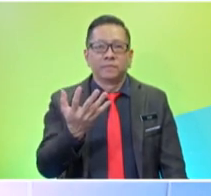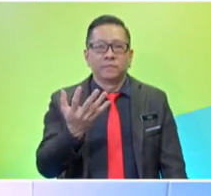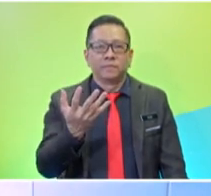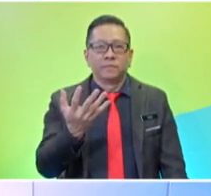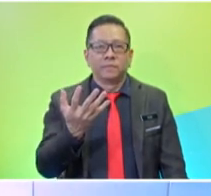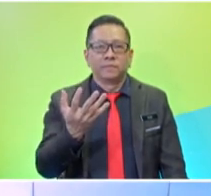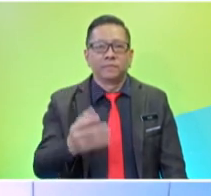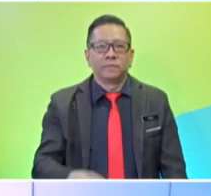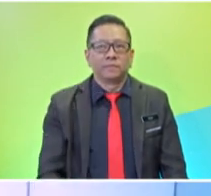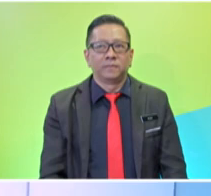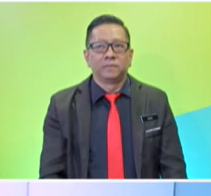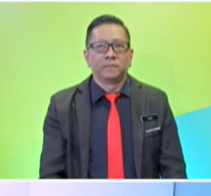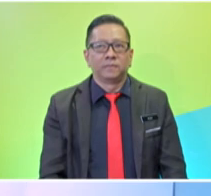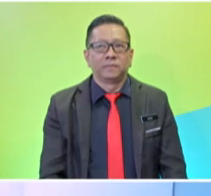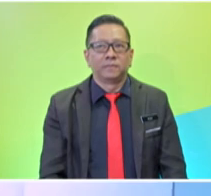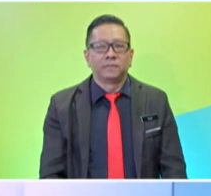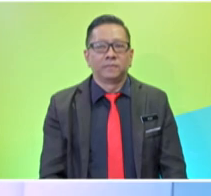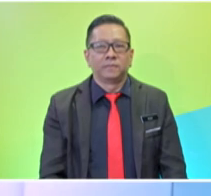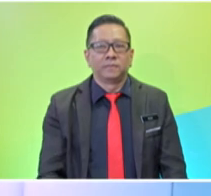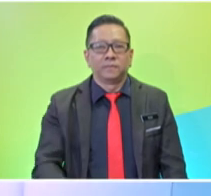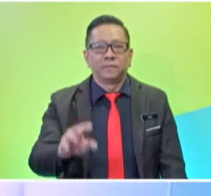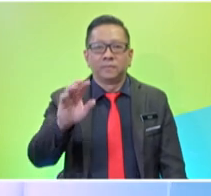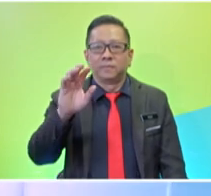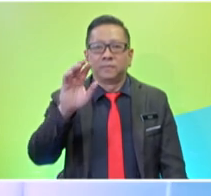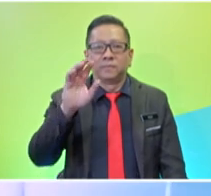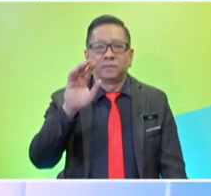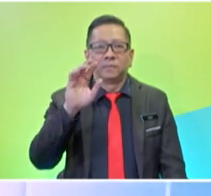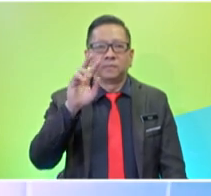Nasrullah berapa pantat perkataan saya